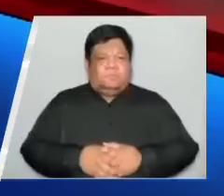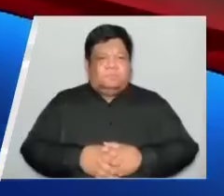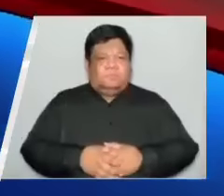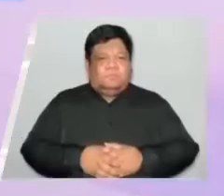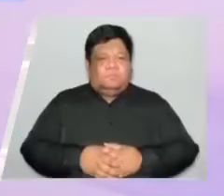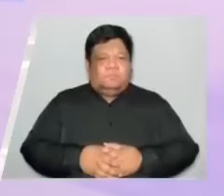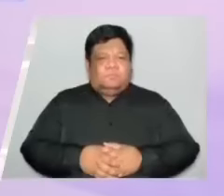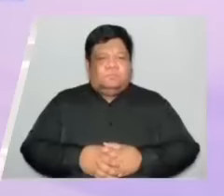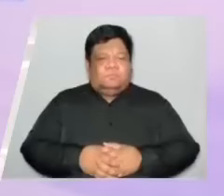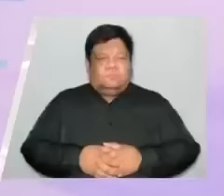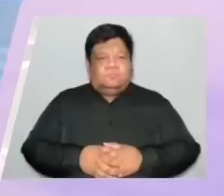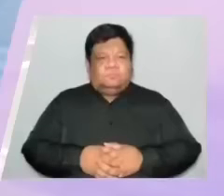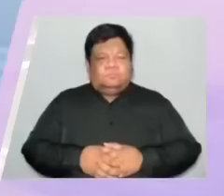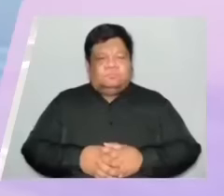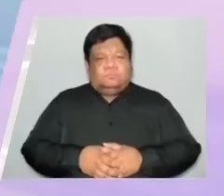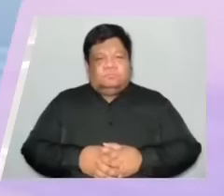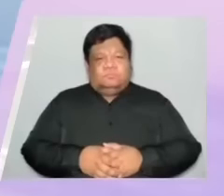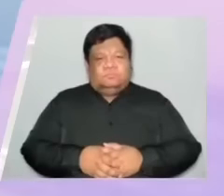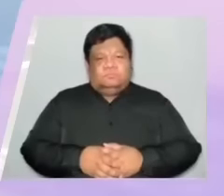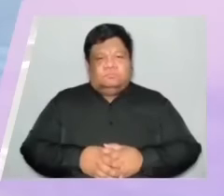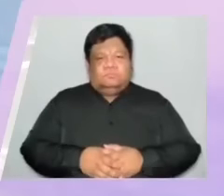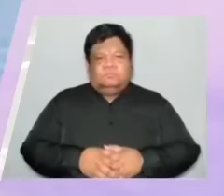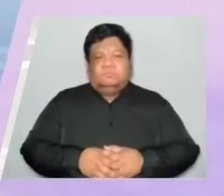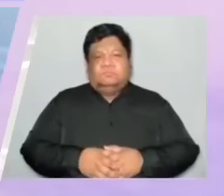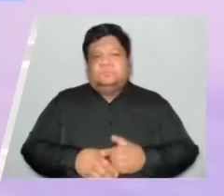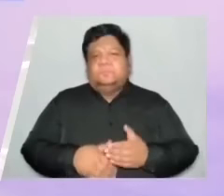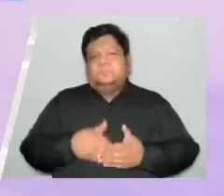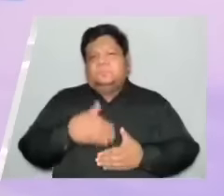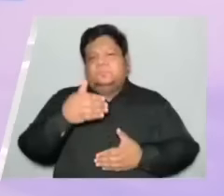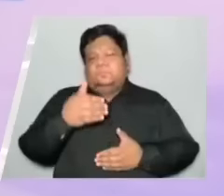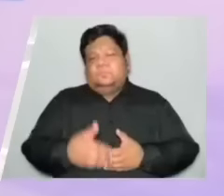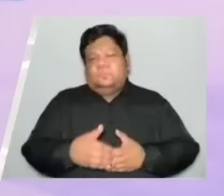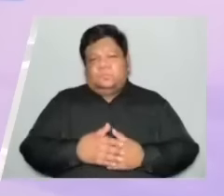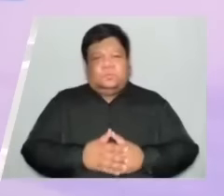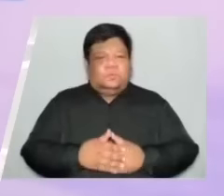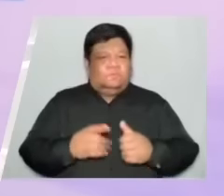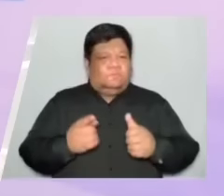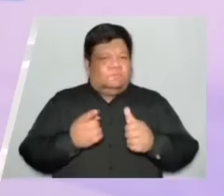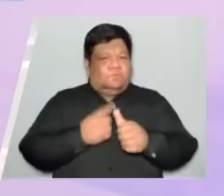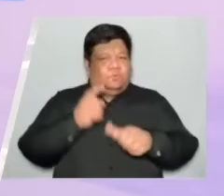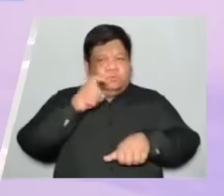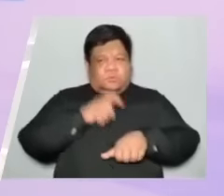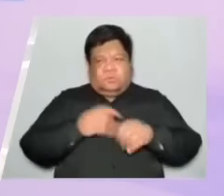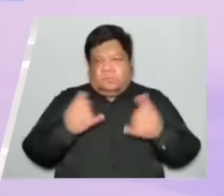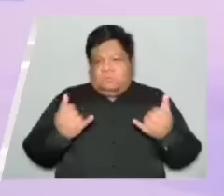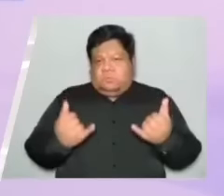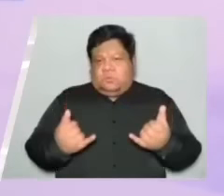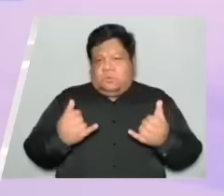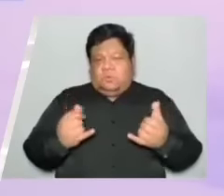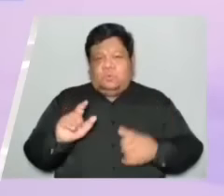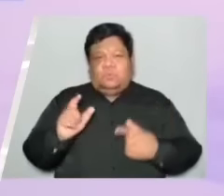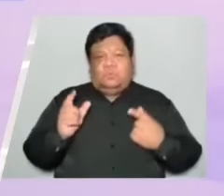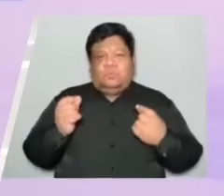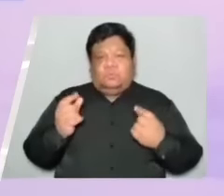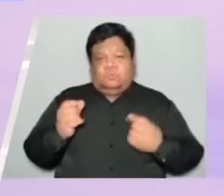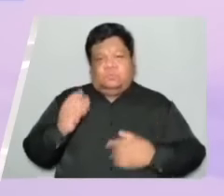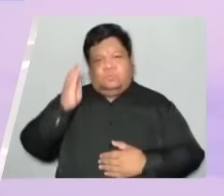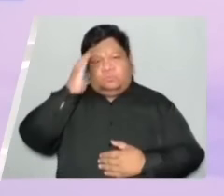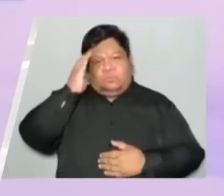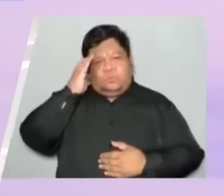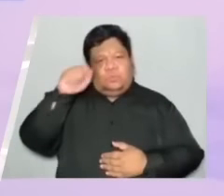Sa una pagkakataon, binuksan ang halos 30 volt ng Lucky South 99 Pogo Hub sa Porac, Pampanga. Umaasa